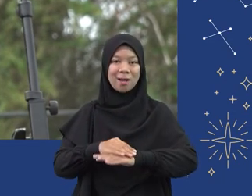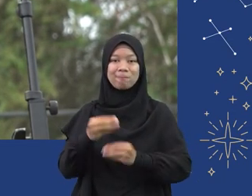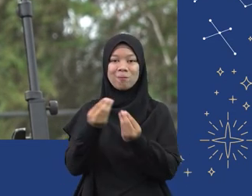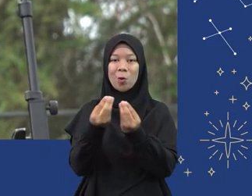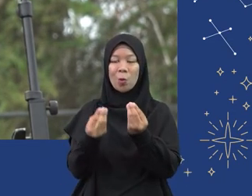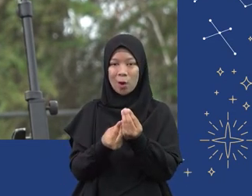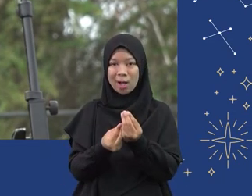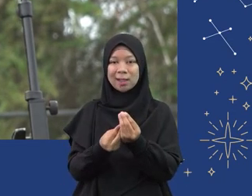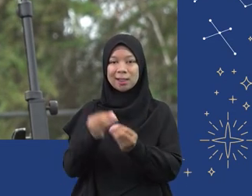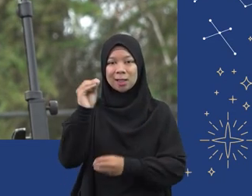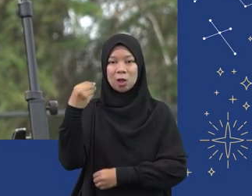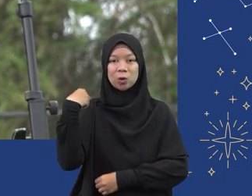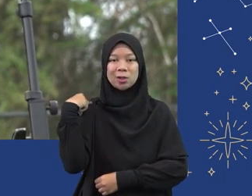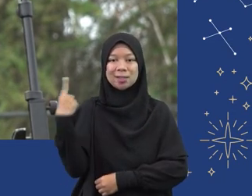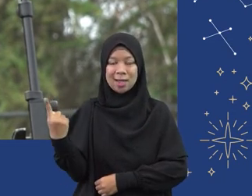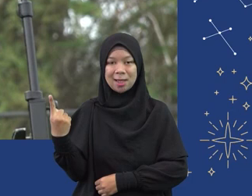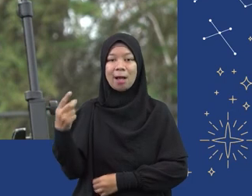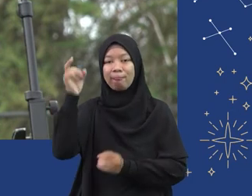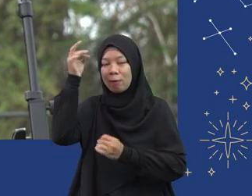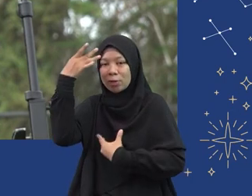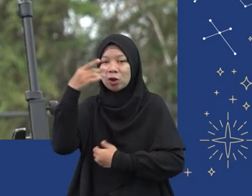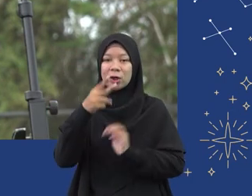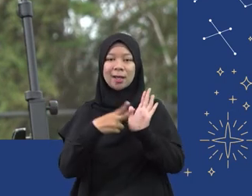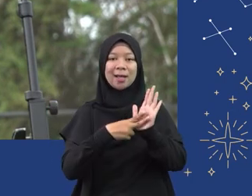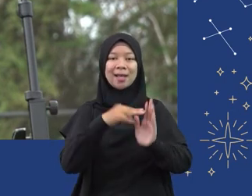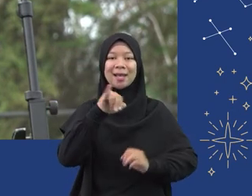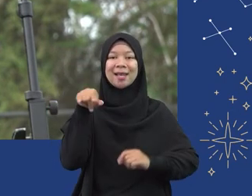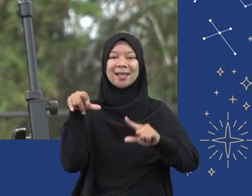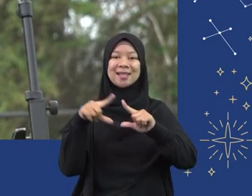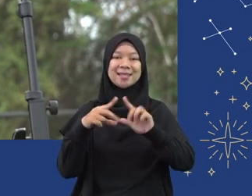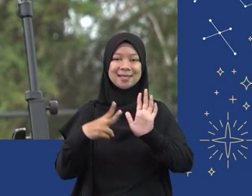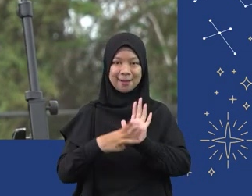tinggi riset dan teknologi Profesor Insinyur Nizam